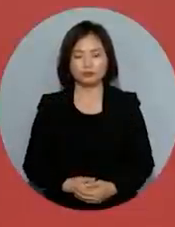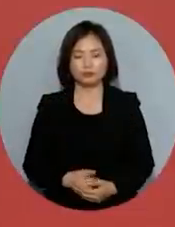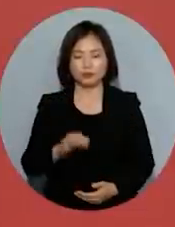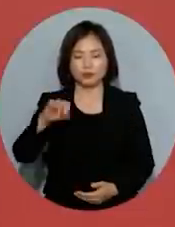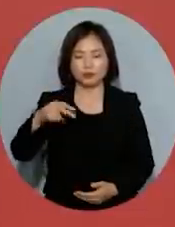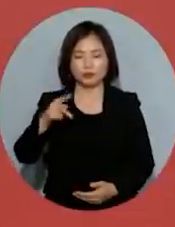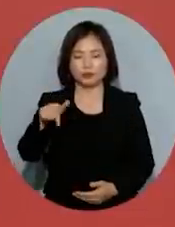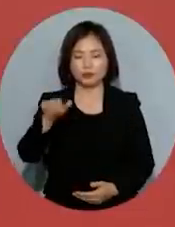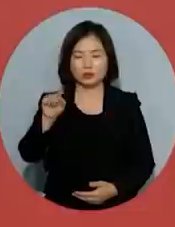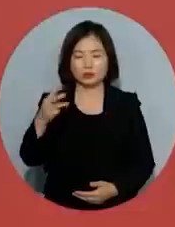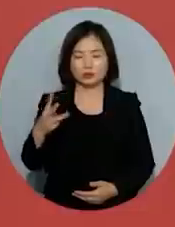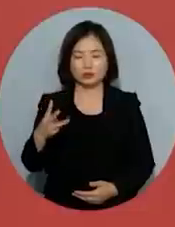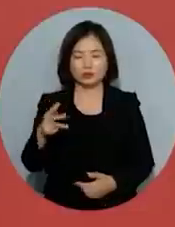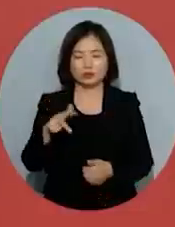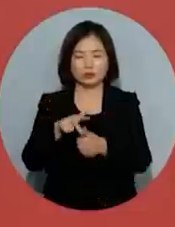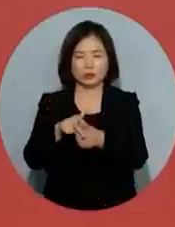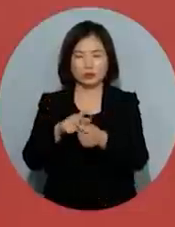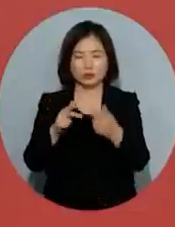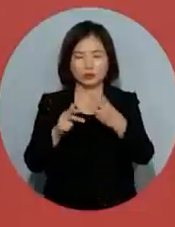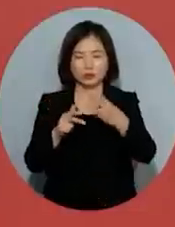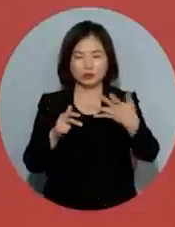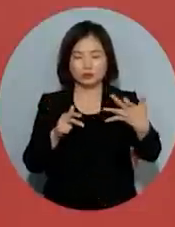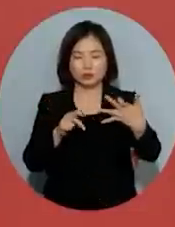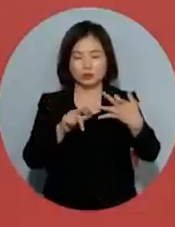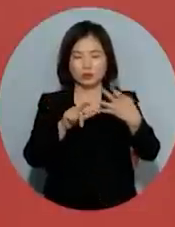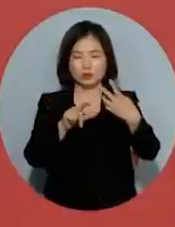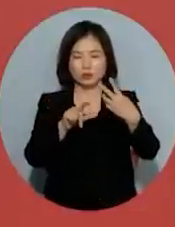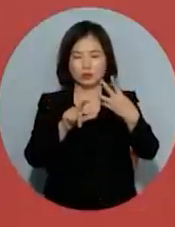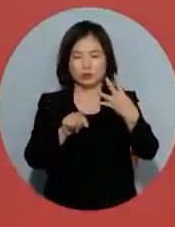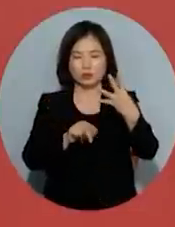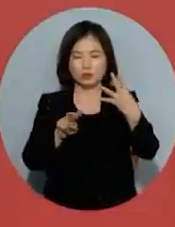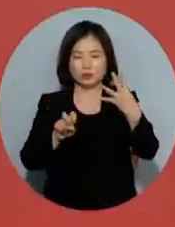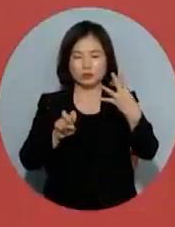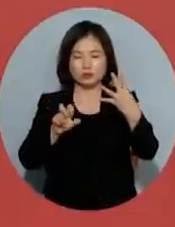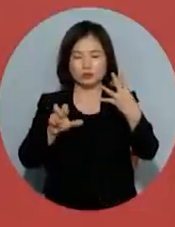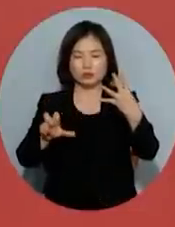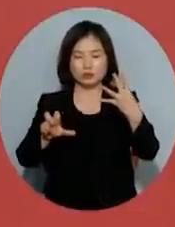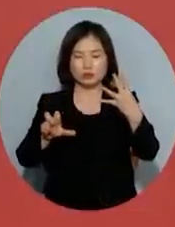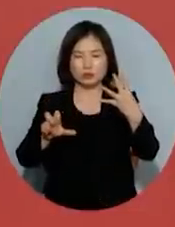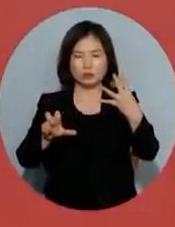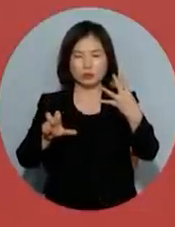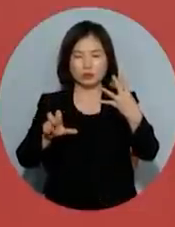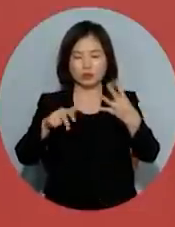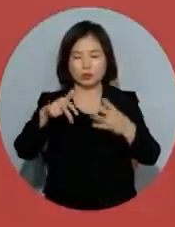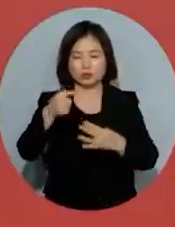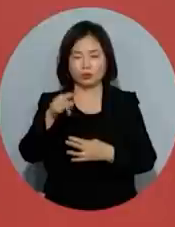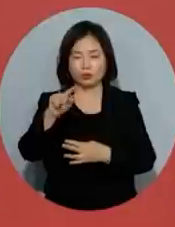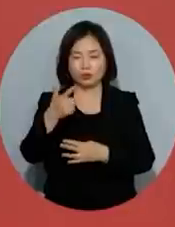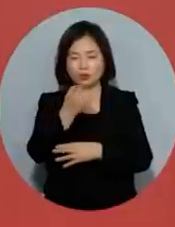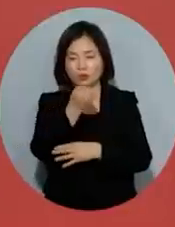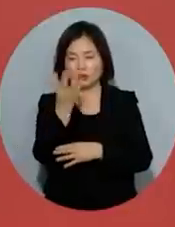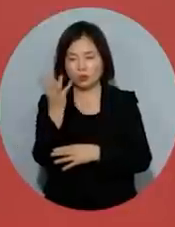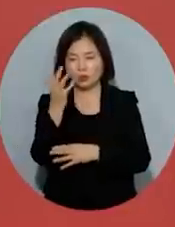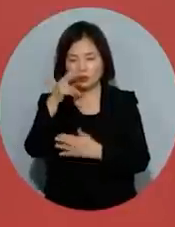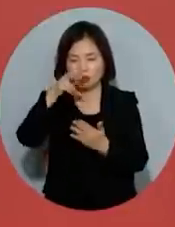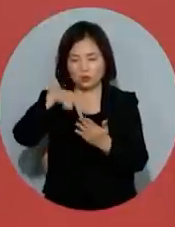윤석열 후보님, 2019년도 4월 25일에 조선일보 보도를